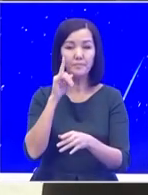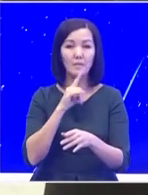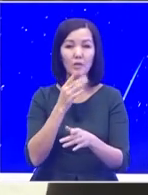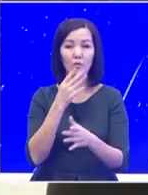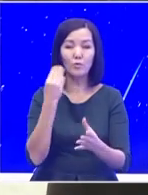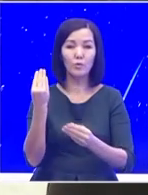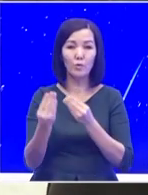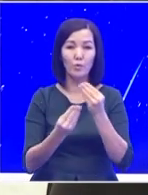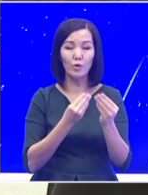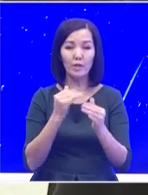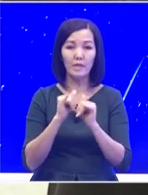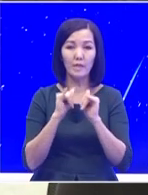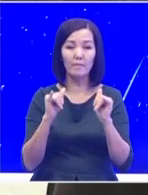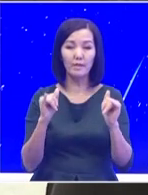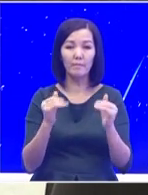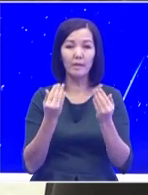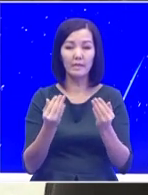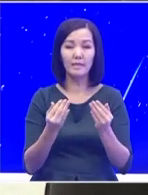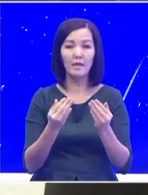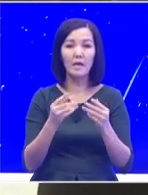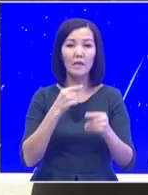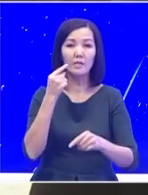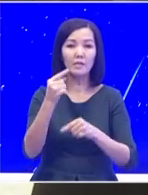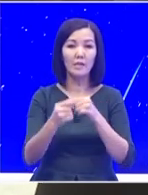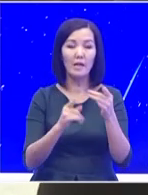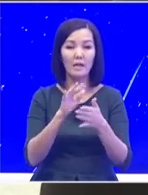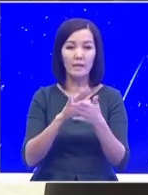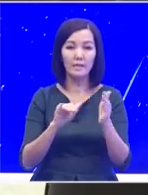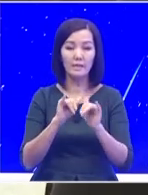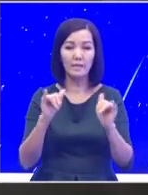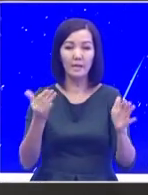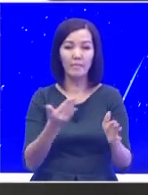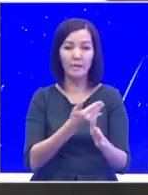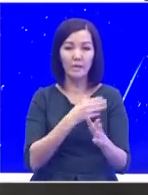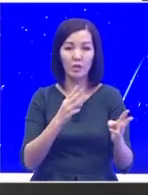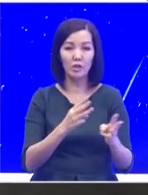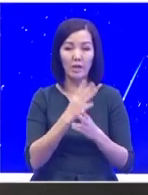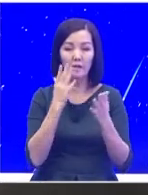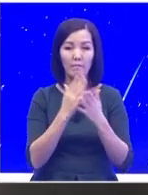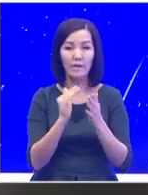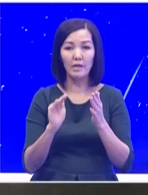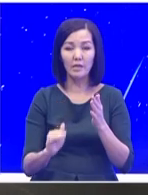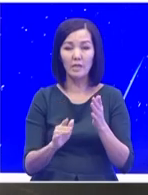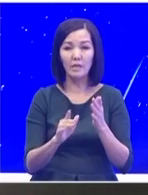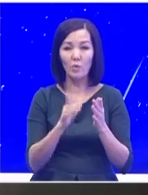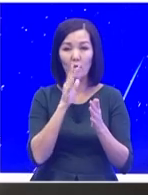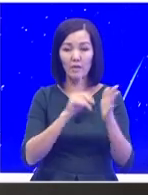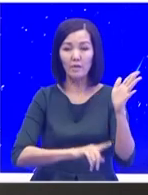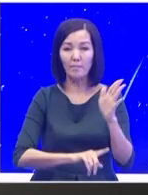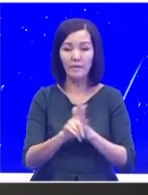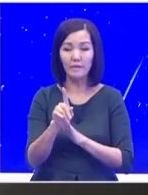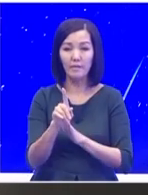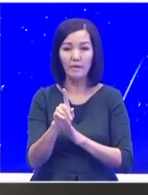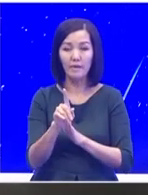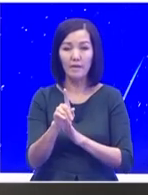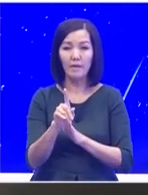ойынын. Енді соны ары қарай дамытайық деген ойдамыз. Жалпы кішкентай кезімізден бастап жаңағы